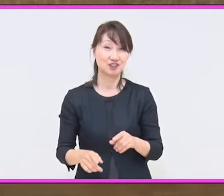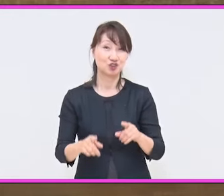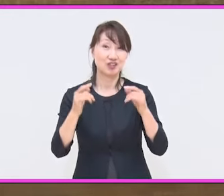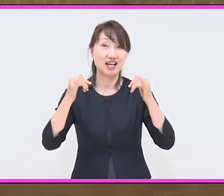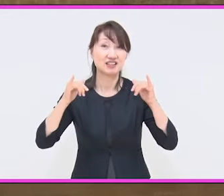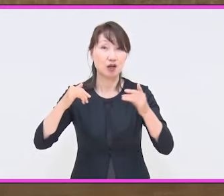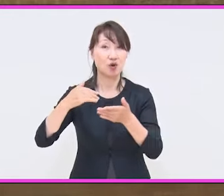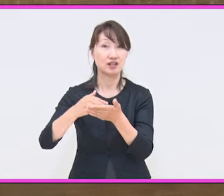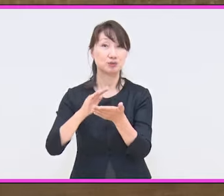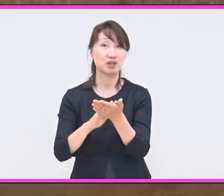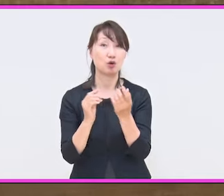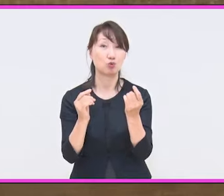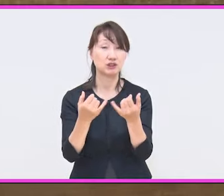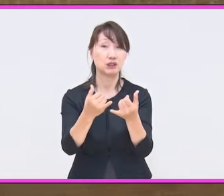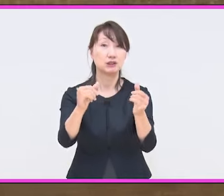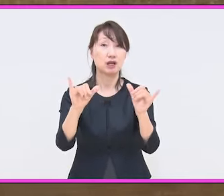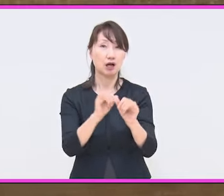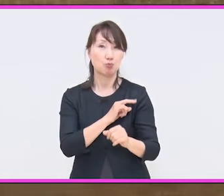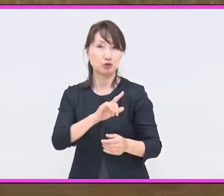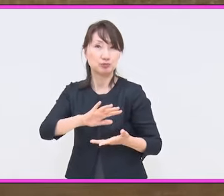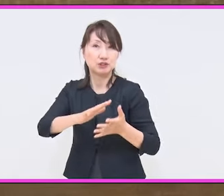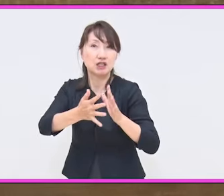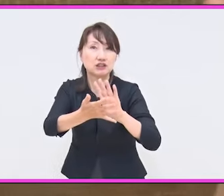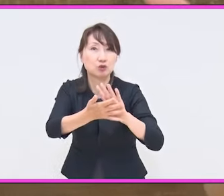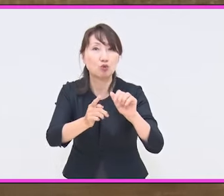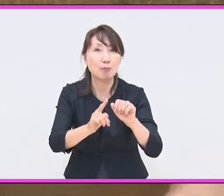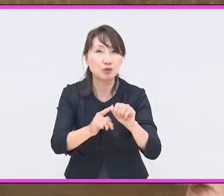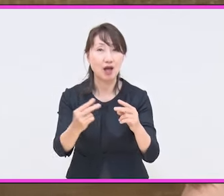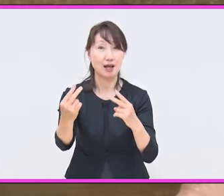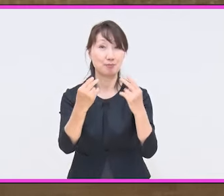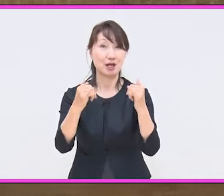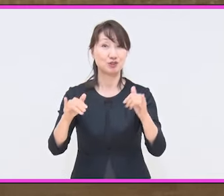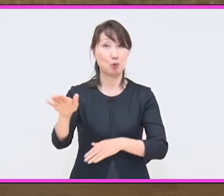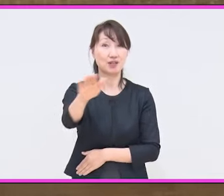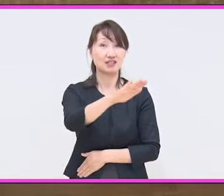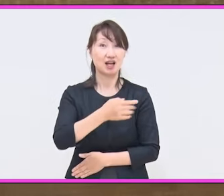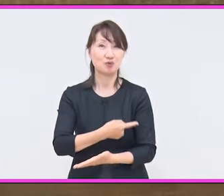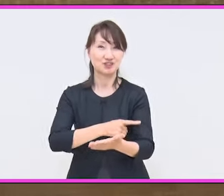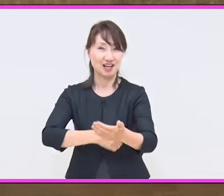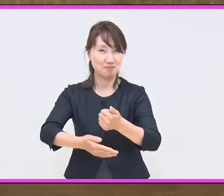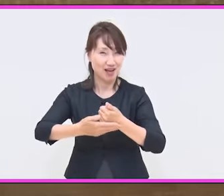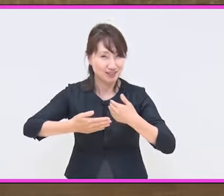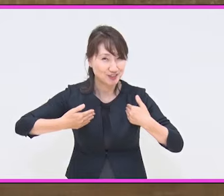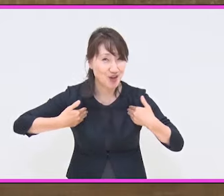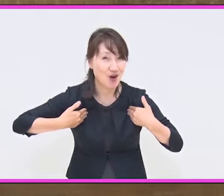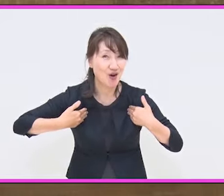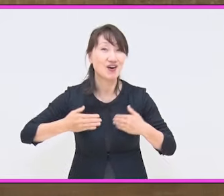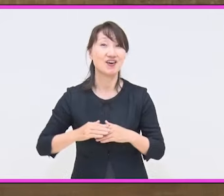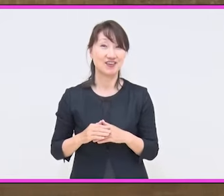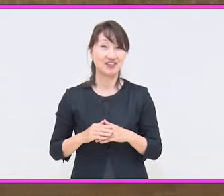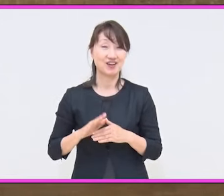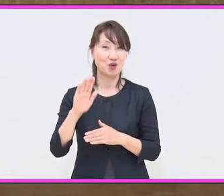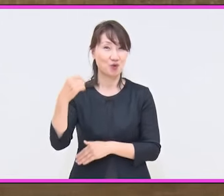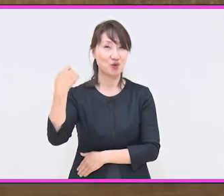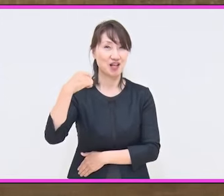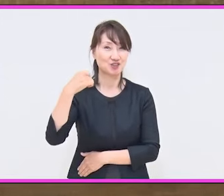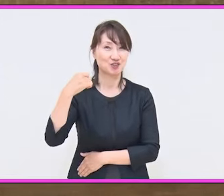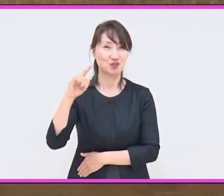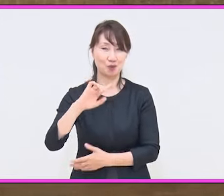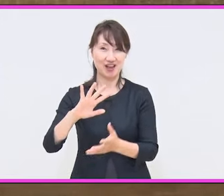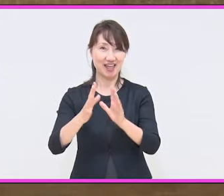メッセージにもあったように、社会のポジティブチェンジには視聴者の皆さんの力が必要です。この夏ど